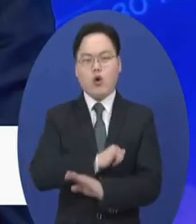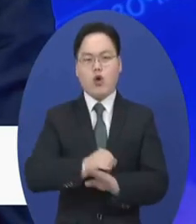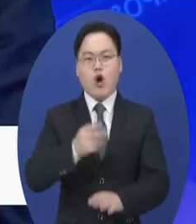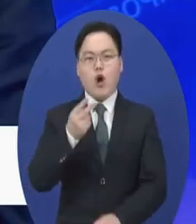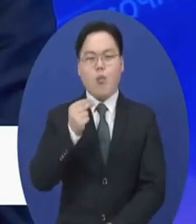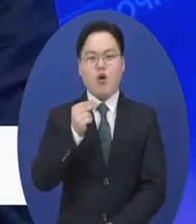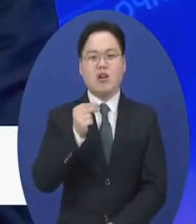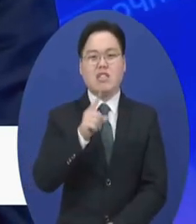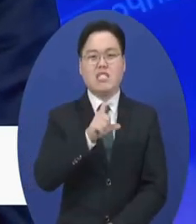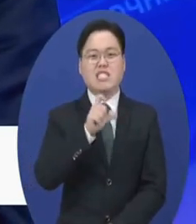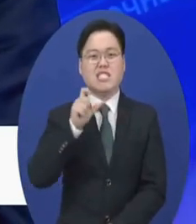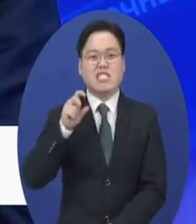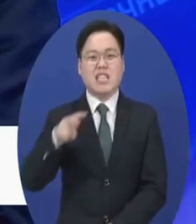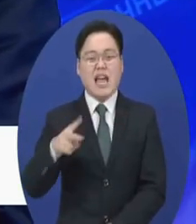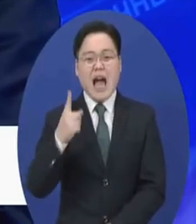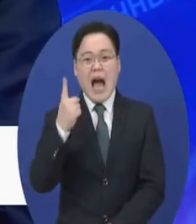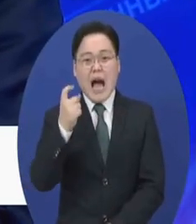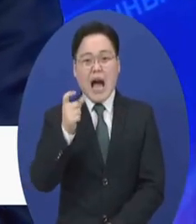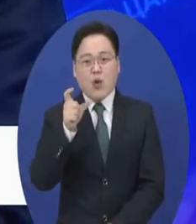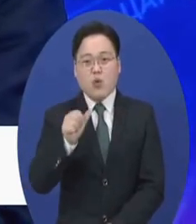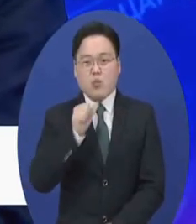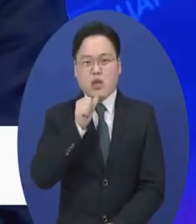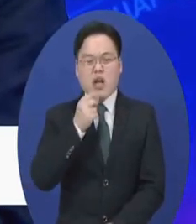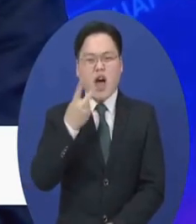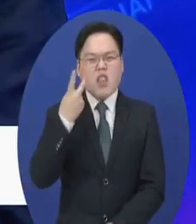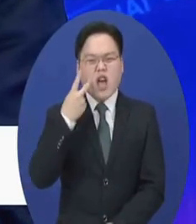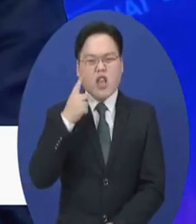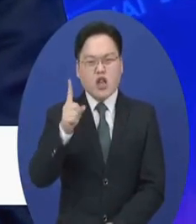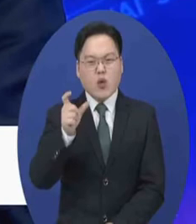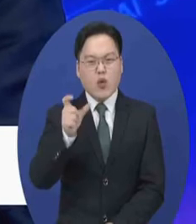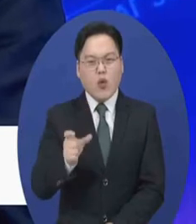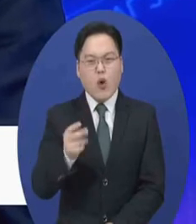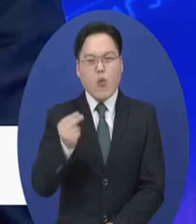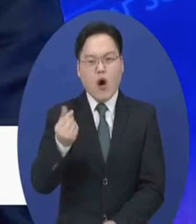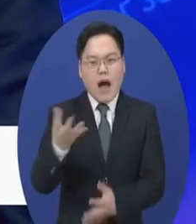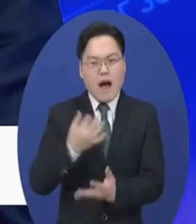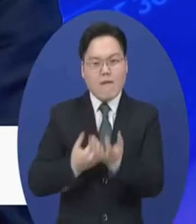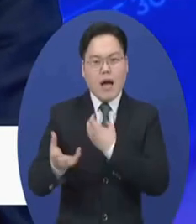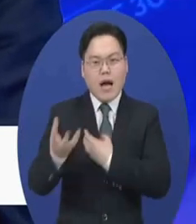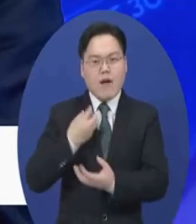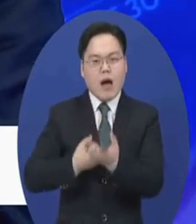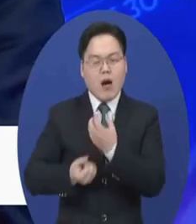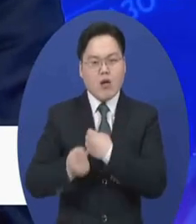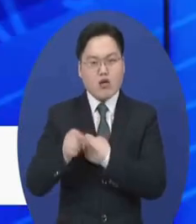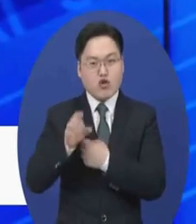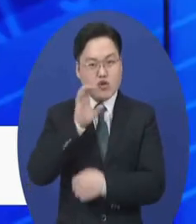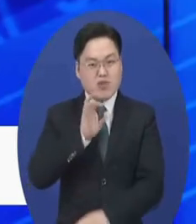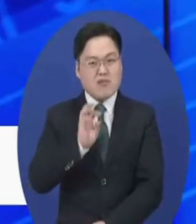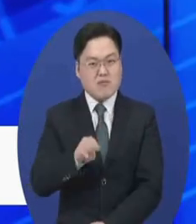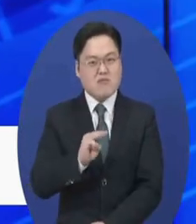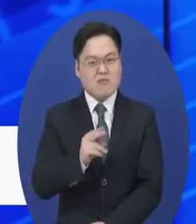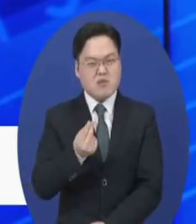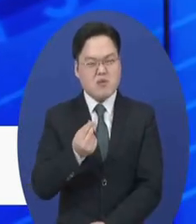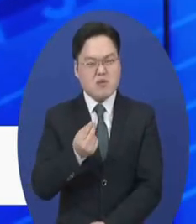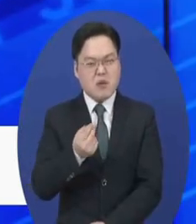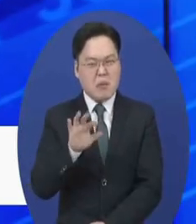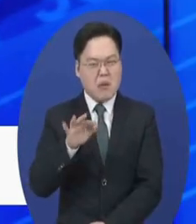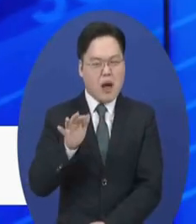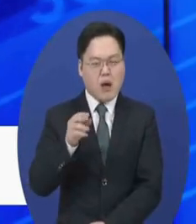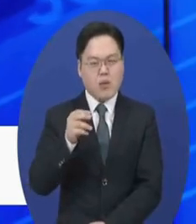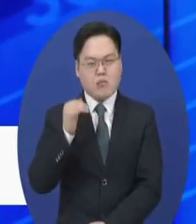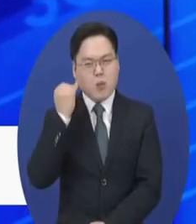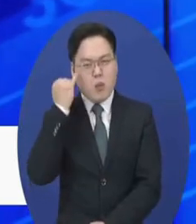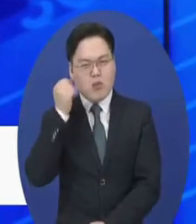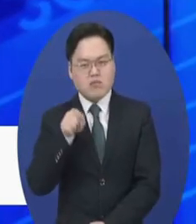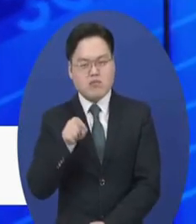улсад одоо мөнгө зээл хүн ганцхан болцсон юм шиг энэ нэг хүнээс ингээ системтэйгэр мөнгө тарана гэдэг чинь хэл сонирхол татж байгаа үстэй тийм энэ сэжиг бүхий байхгүй